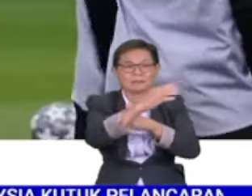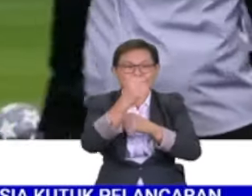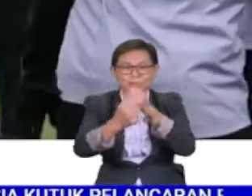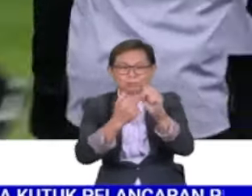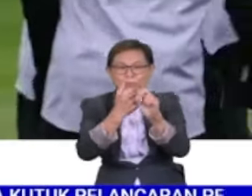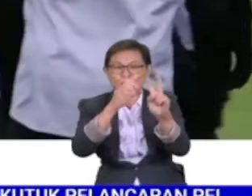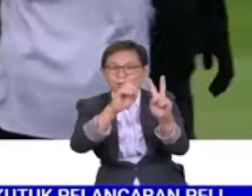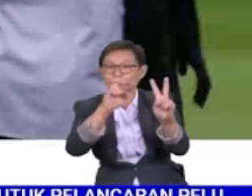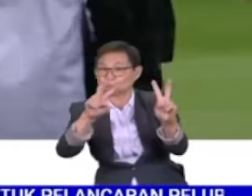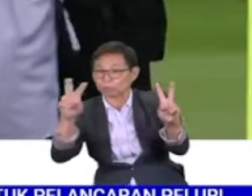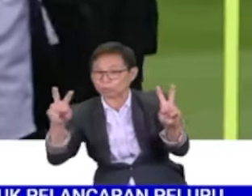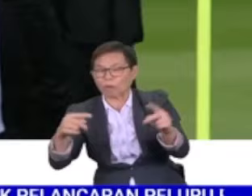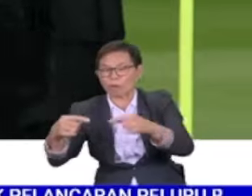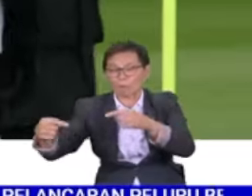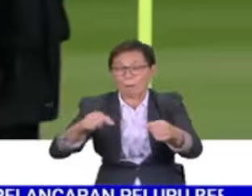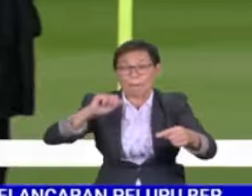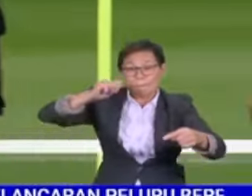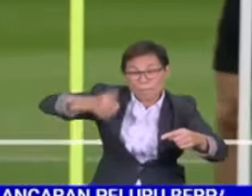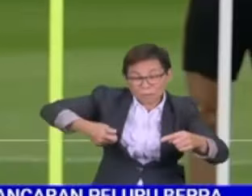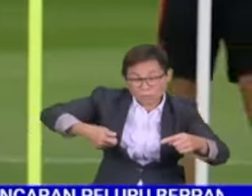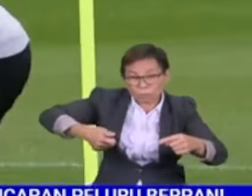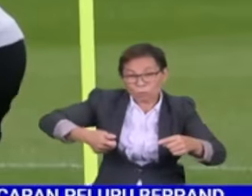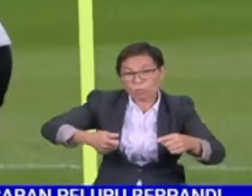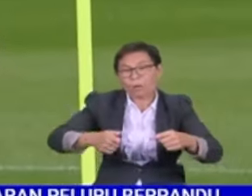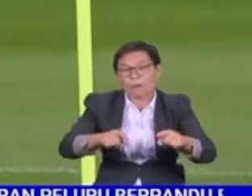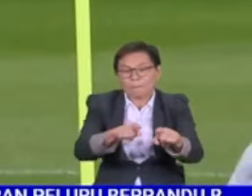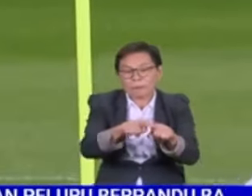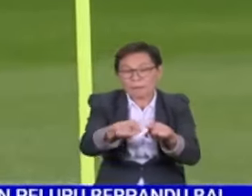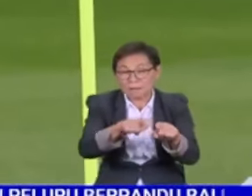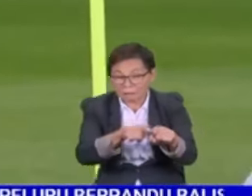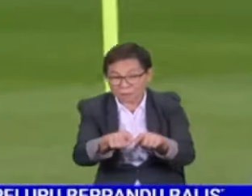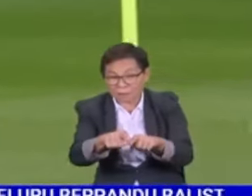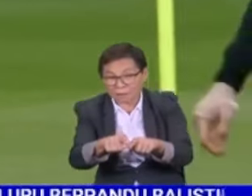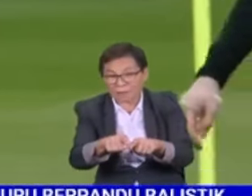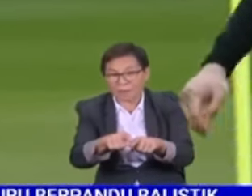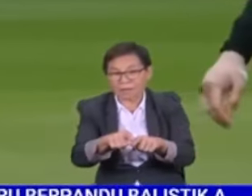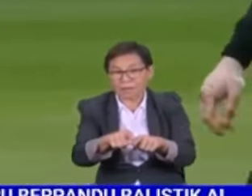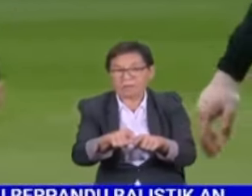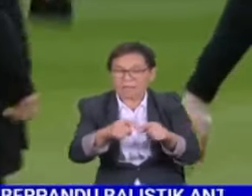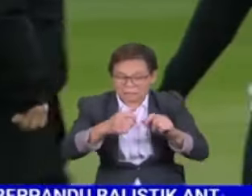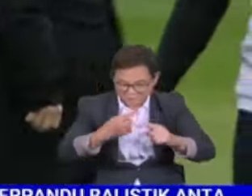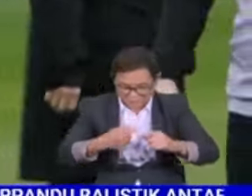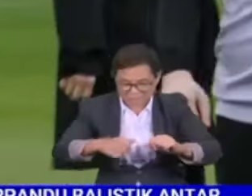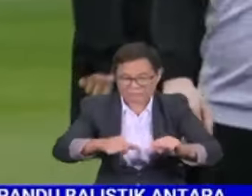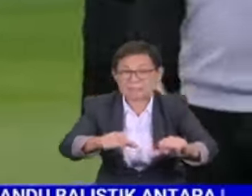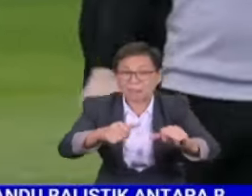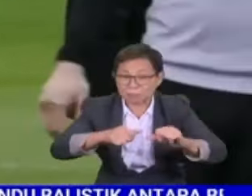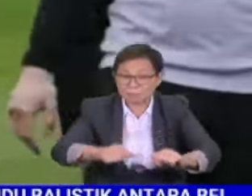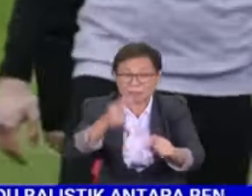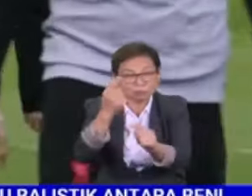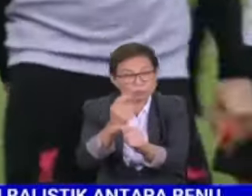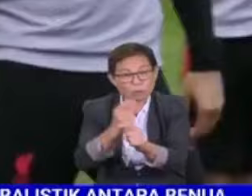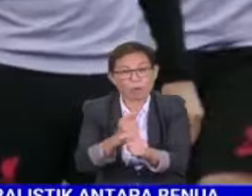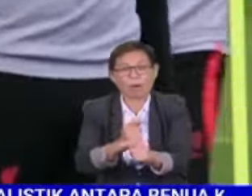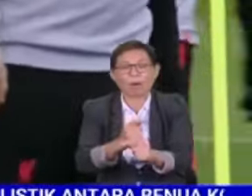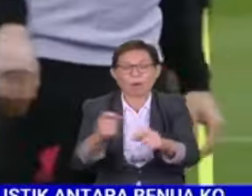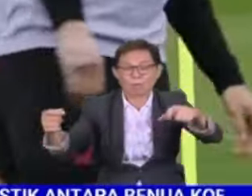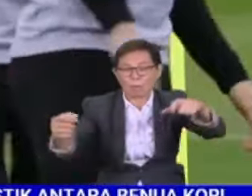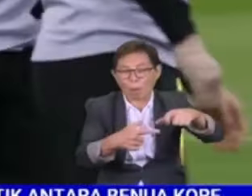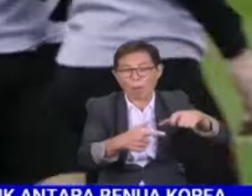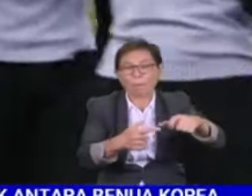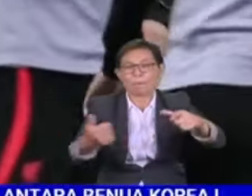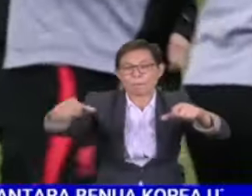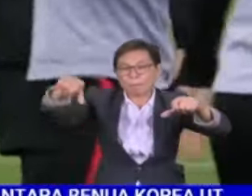2022. Menjelang pertemuan esok, Jurgen Klopp sekali lagi berharap penyerangnya Darwin Nunes mengekalkan momentumnya selepas menemui semula sentuhan gol